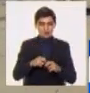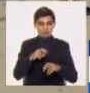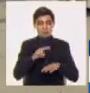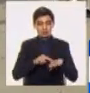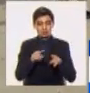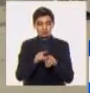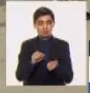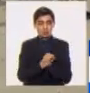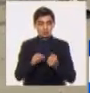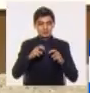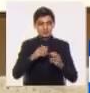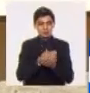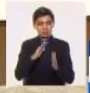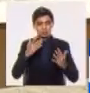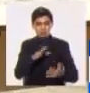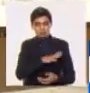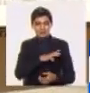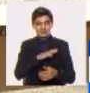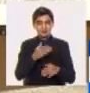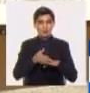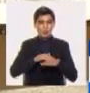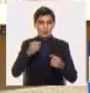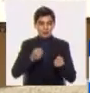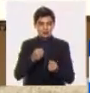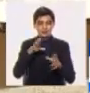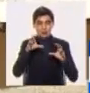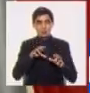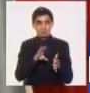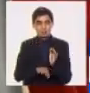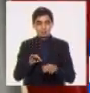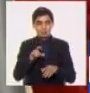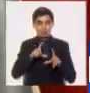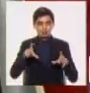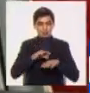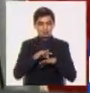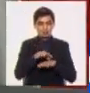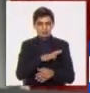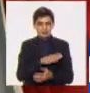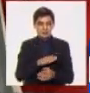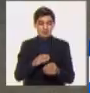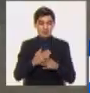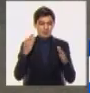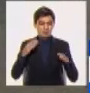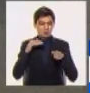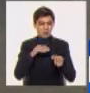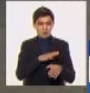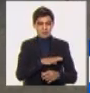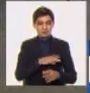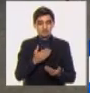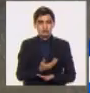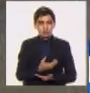документы. Тем более, что были случаи, когда в грузовых машинах незаконно провозили людей. Огромные пробки связаны с тем, что жителям